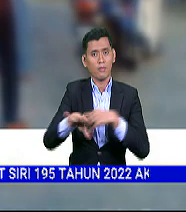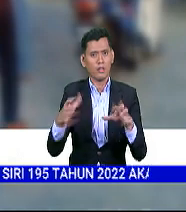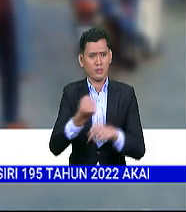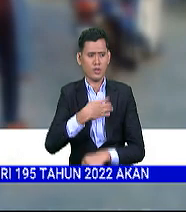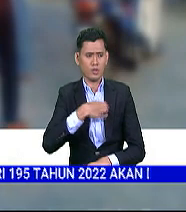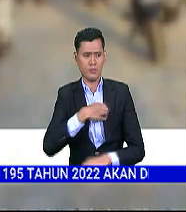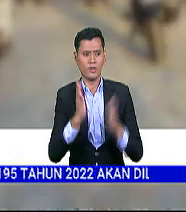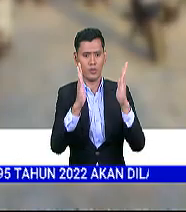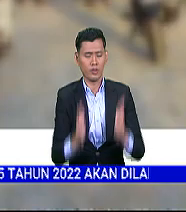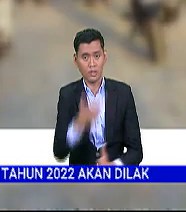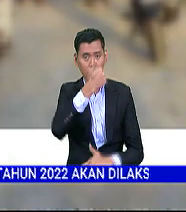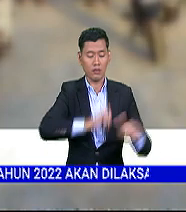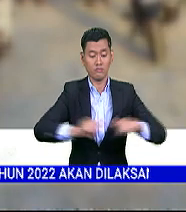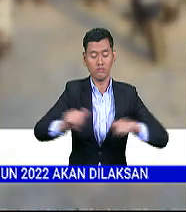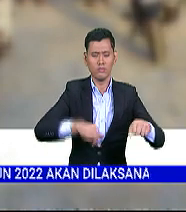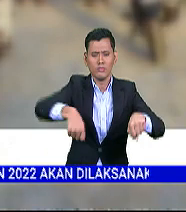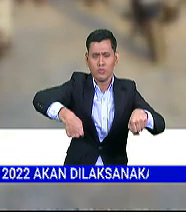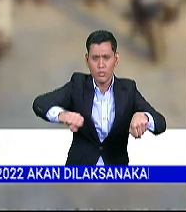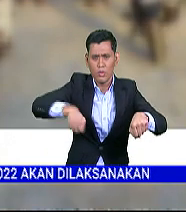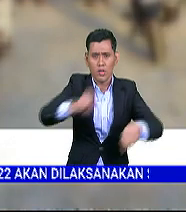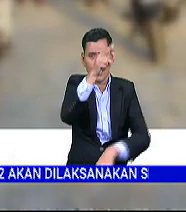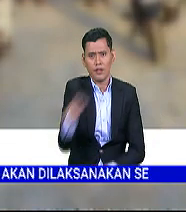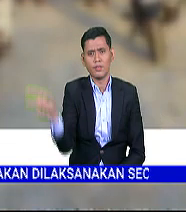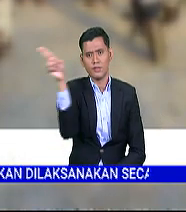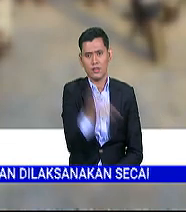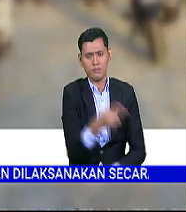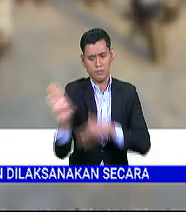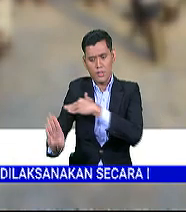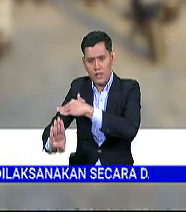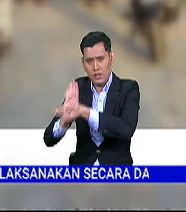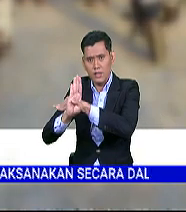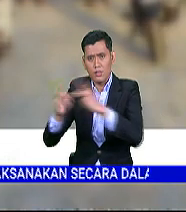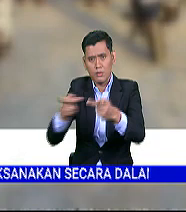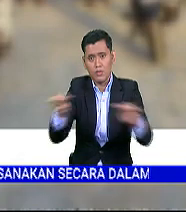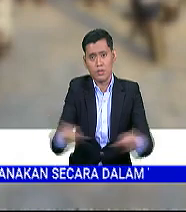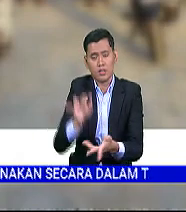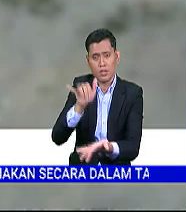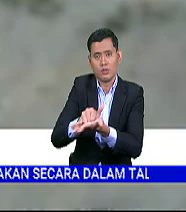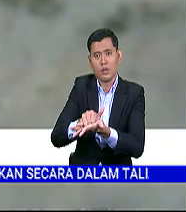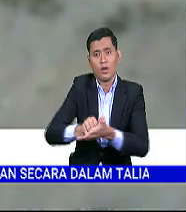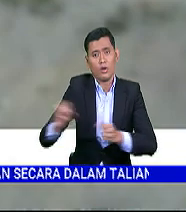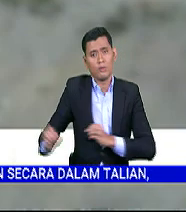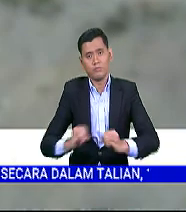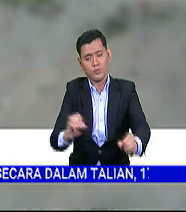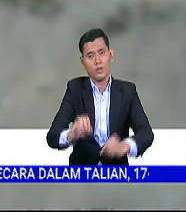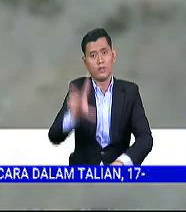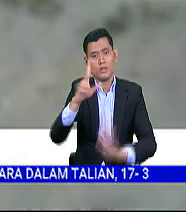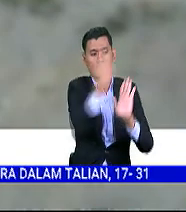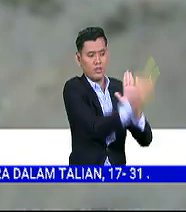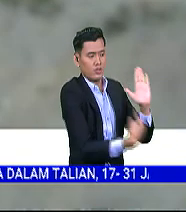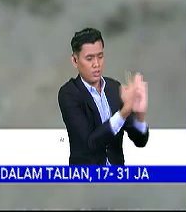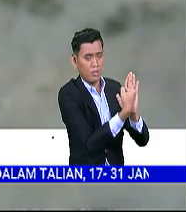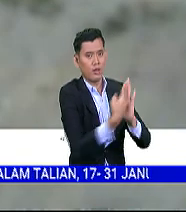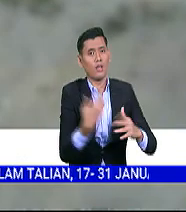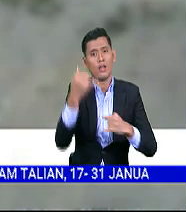orang awam berkaitan aktiviti menunggang motosikal secara berbahaya di kawasan berkenaan. Dalam operasi selama 3 jam berakhir